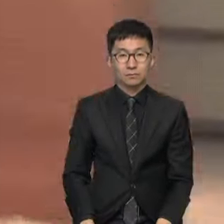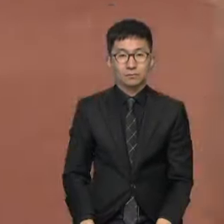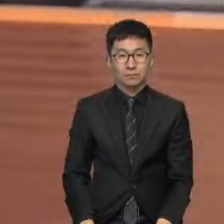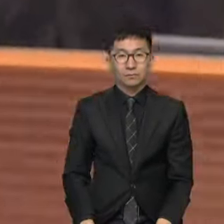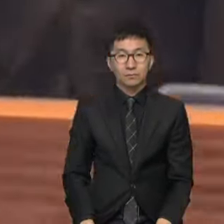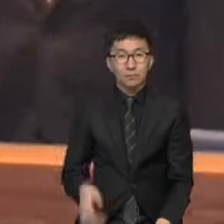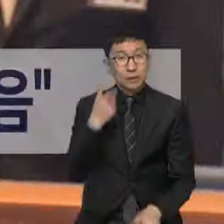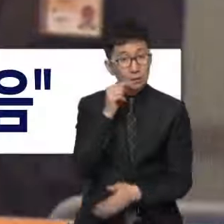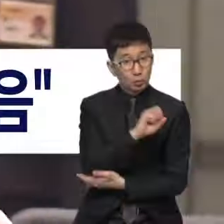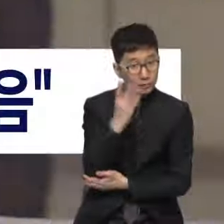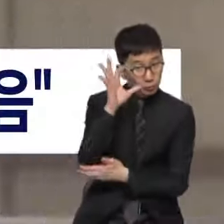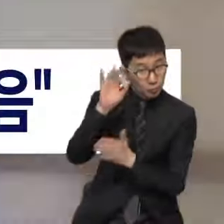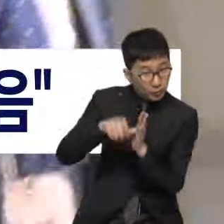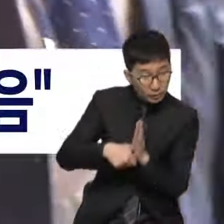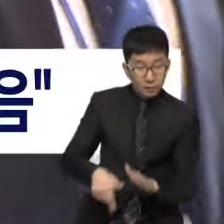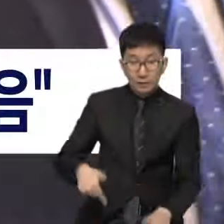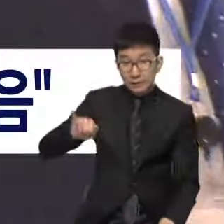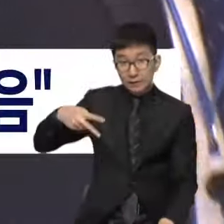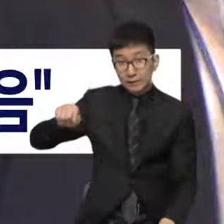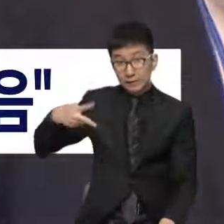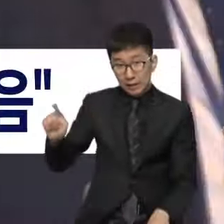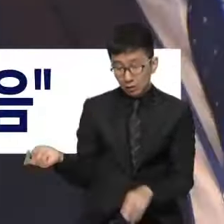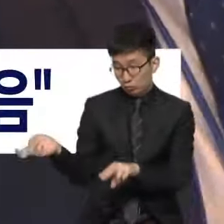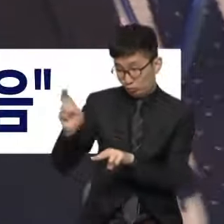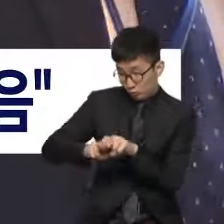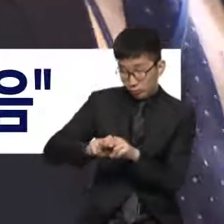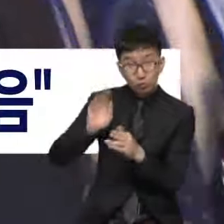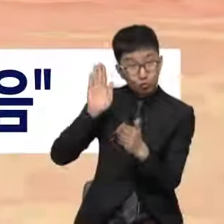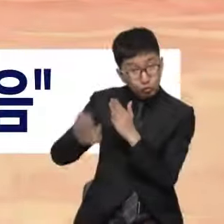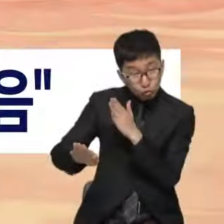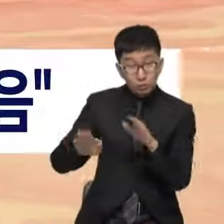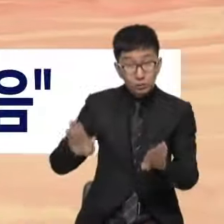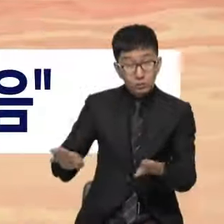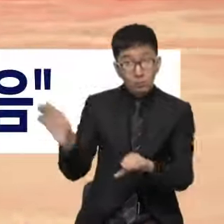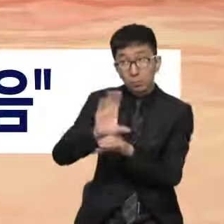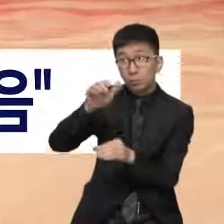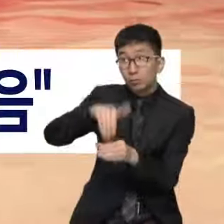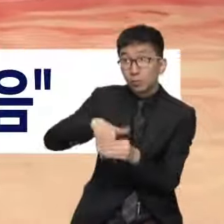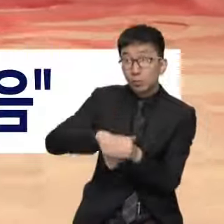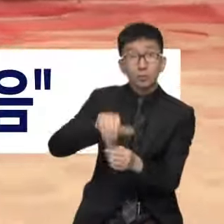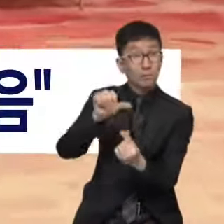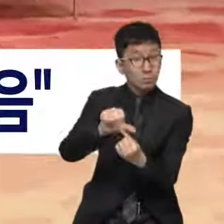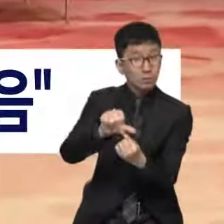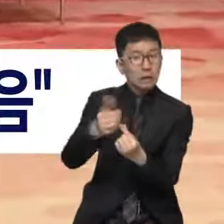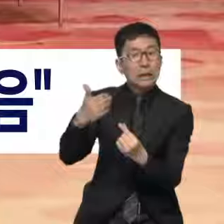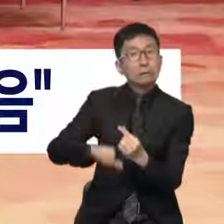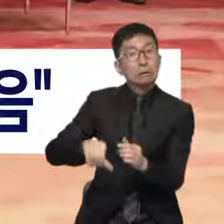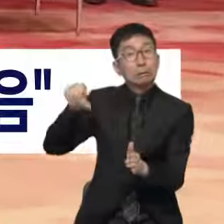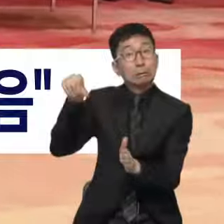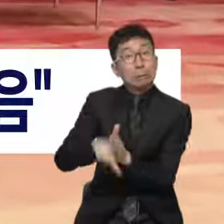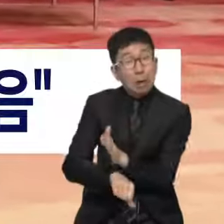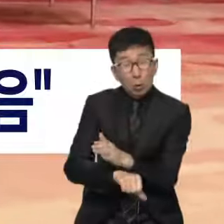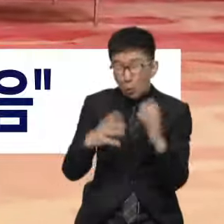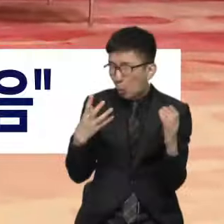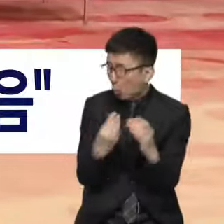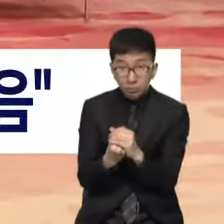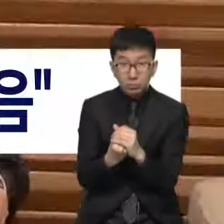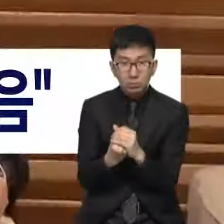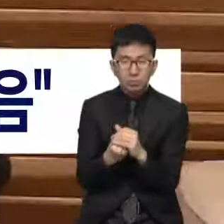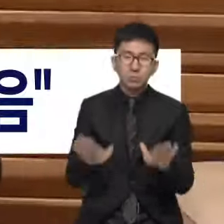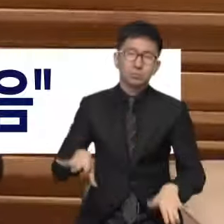일본 언론들은 기시다 총리 취임 이후 다섯 번의 보궐선거 가운데 전패는 처음이라며 향후 정국 운영에